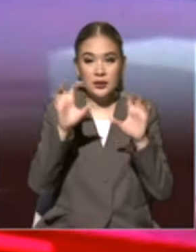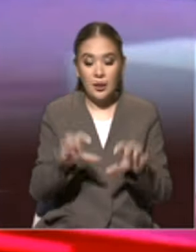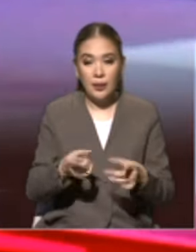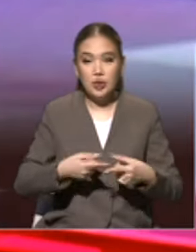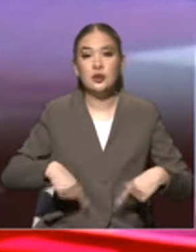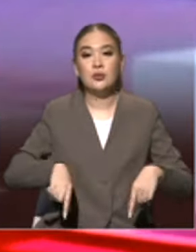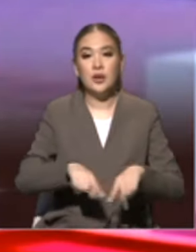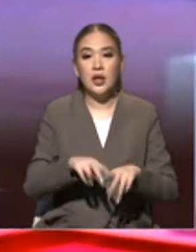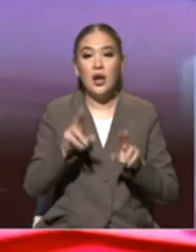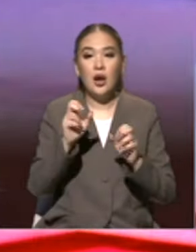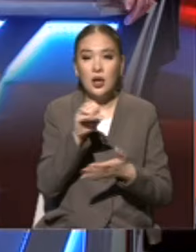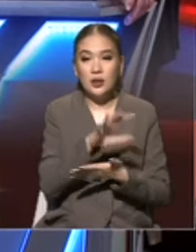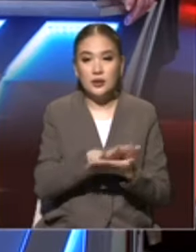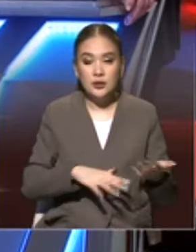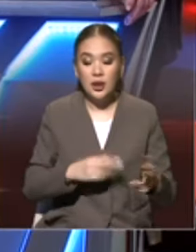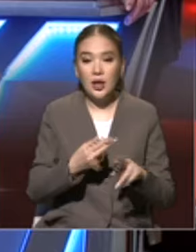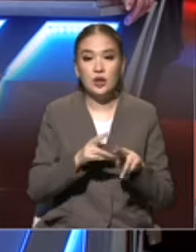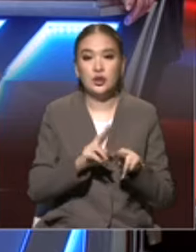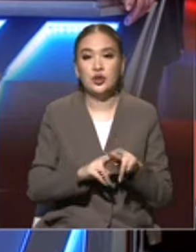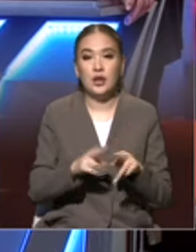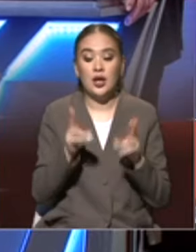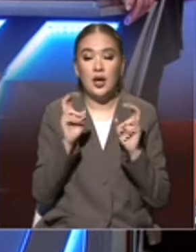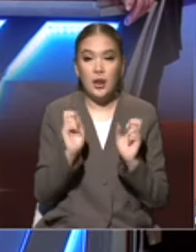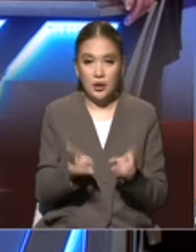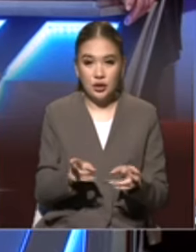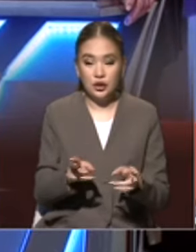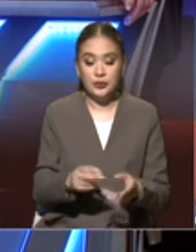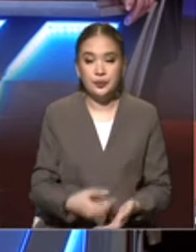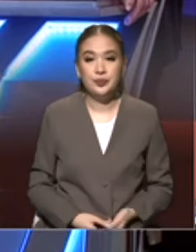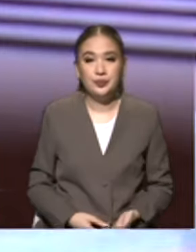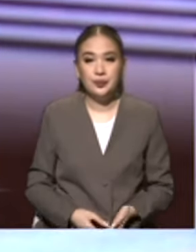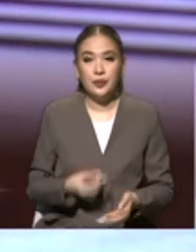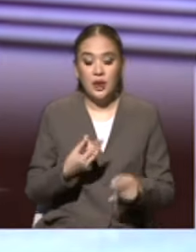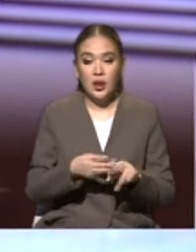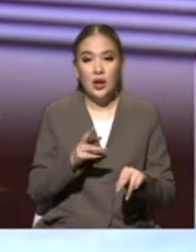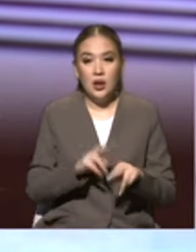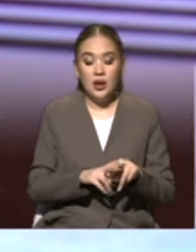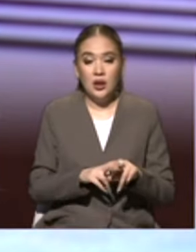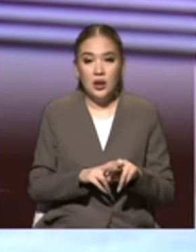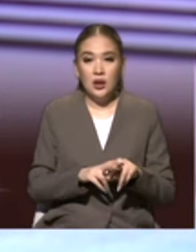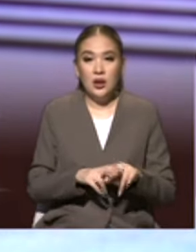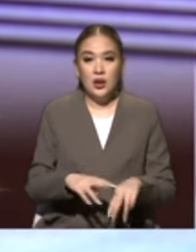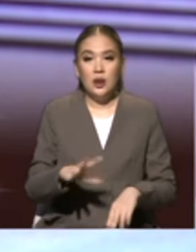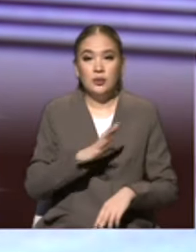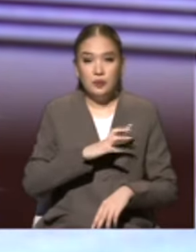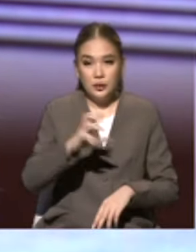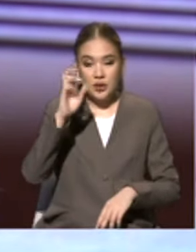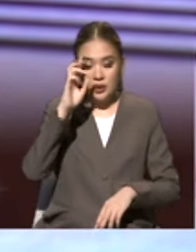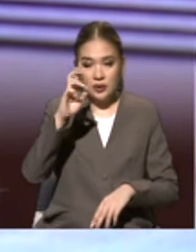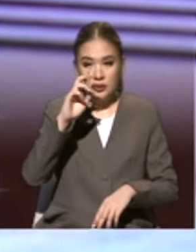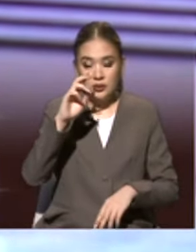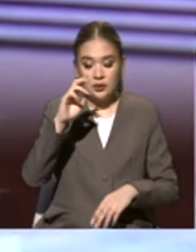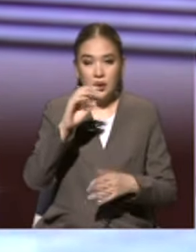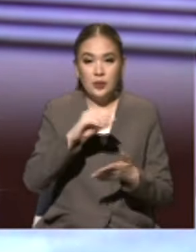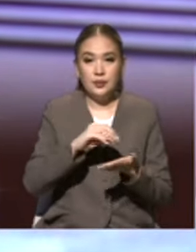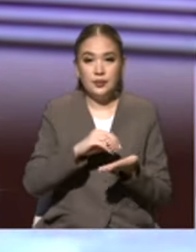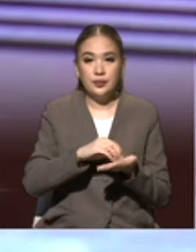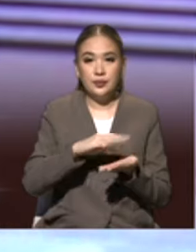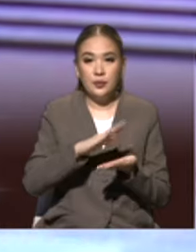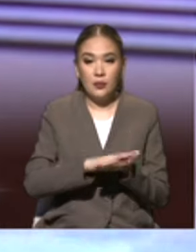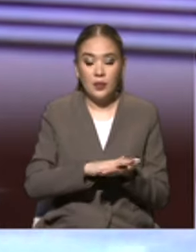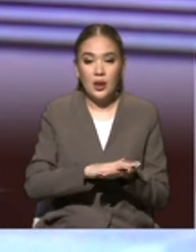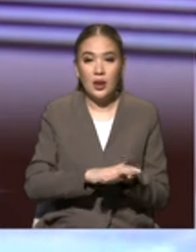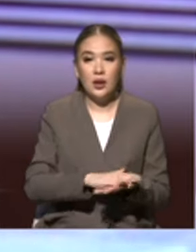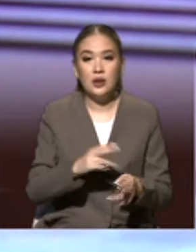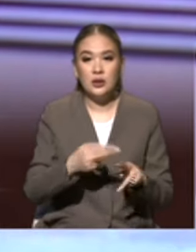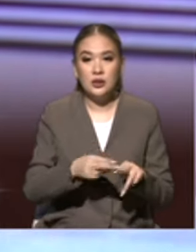жалғасып жатыр. Қалайша? Бүгінгі таңда жаңа заңда мына қаржы министрлігі бекіткен тауарлар, жұмыстар мен қызметтерге